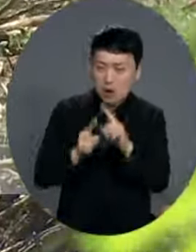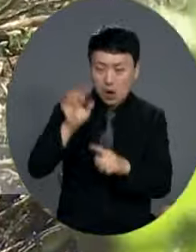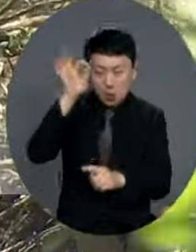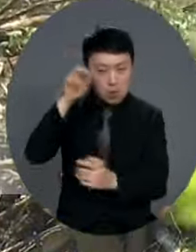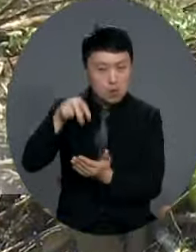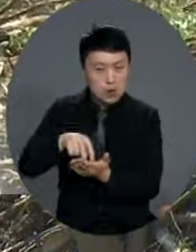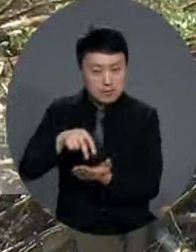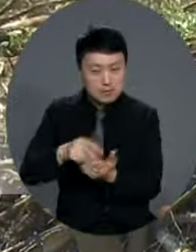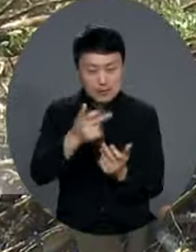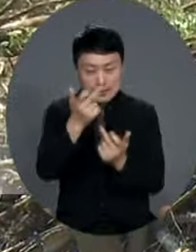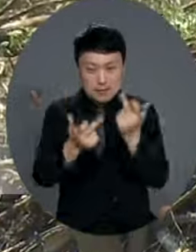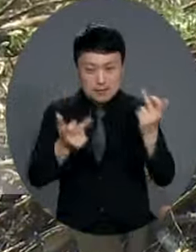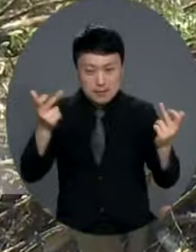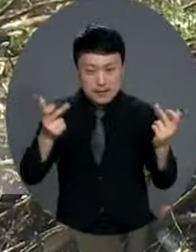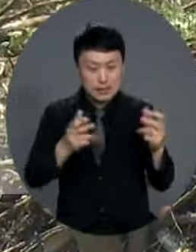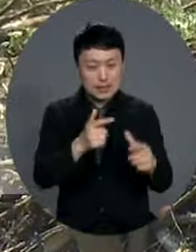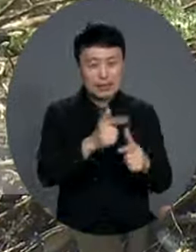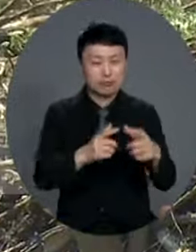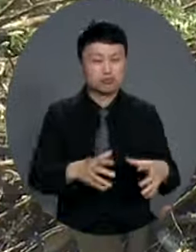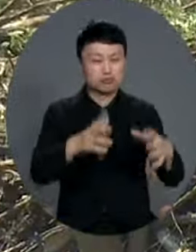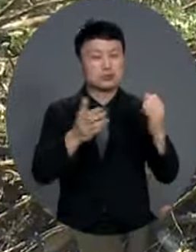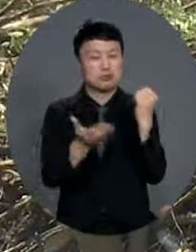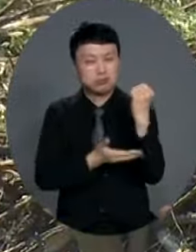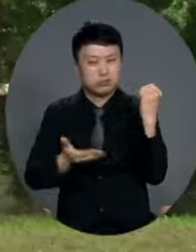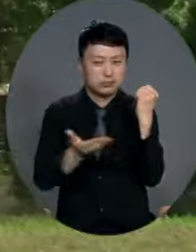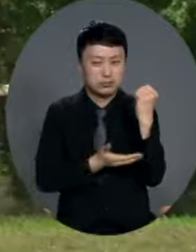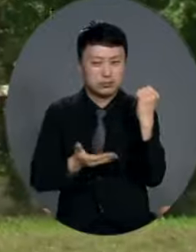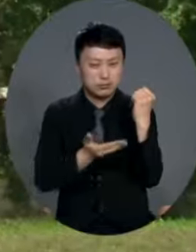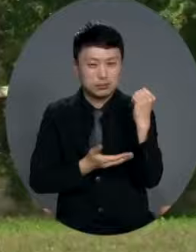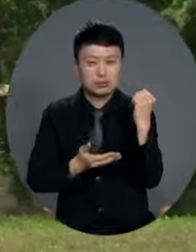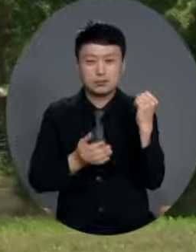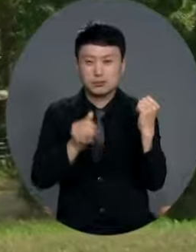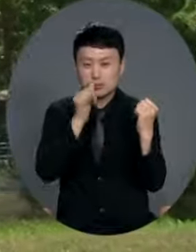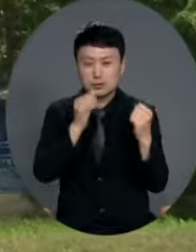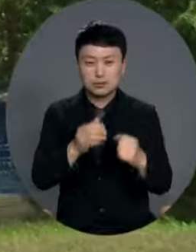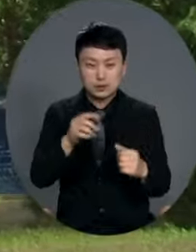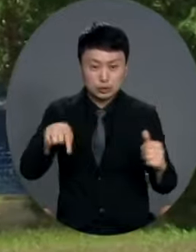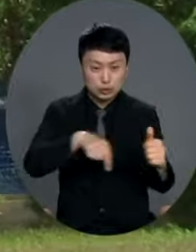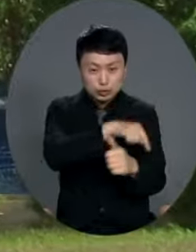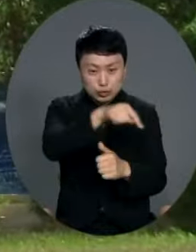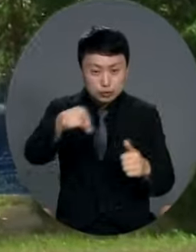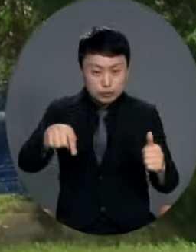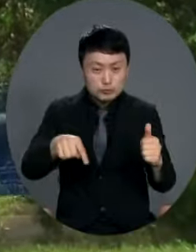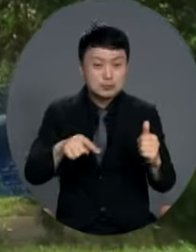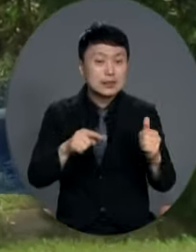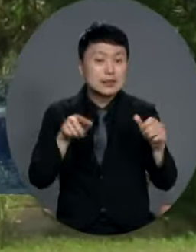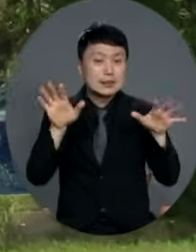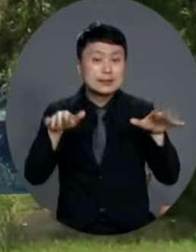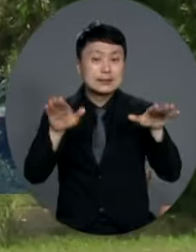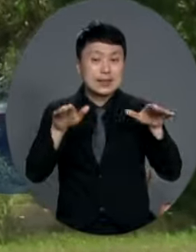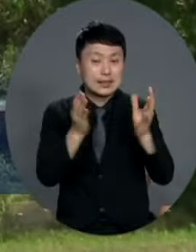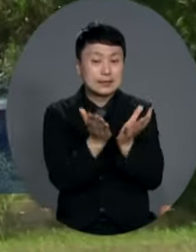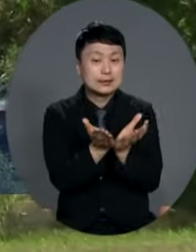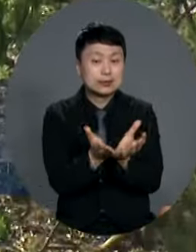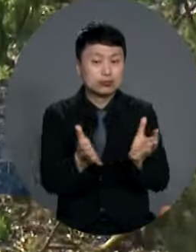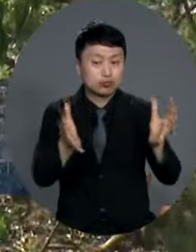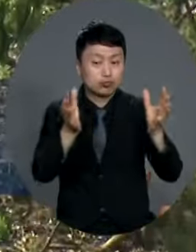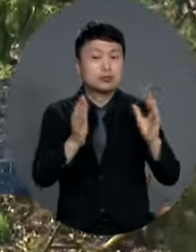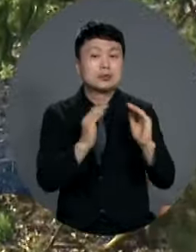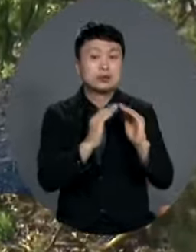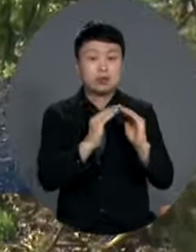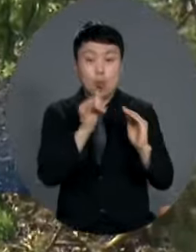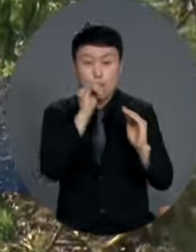서식지인 야산에서 벌채 작업을 벌인 겁니다. 이 일대에 둥지가 눈에 띄는 큰 둥지가 몇 군데 있었어요.